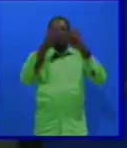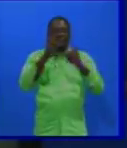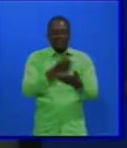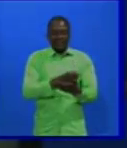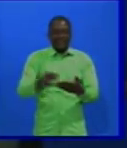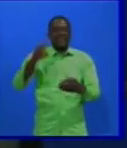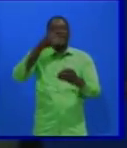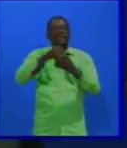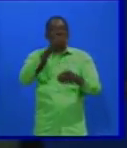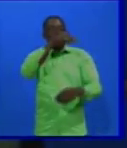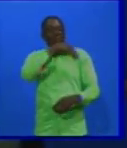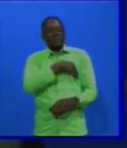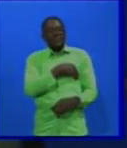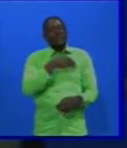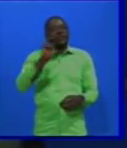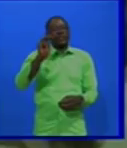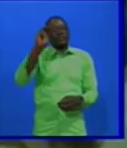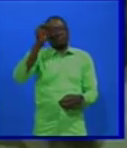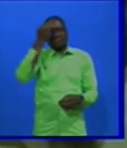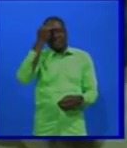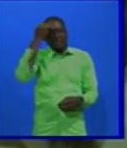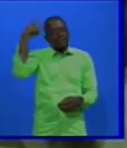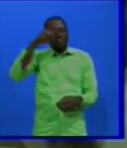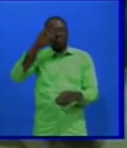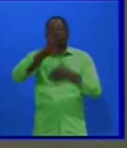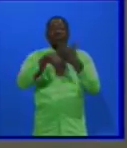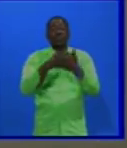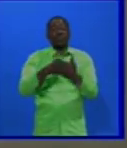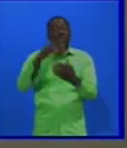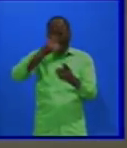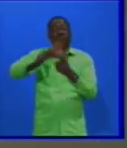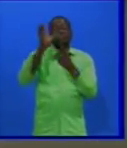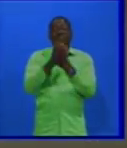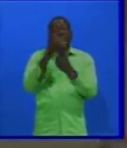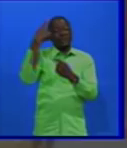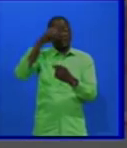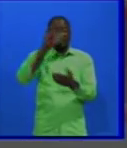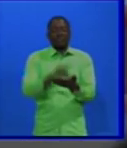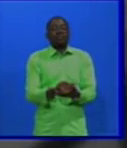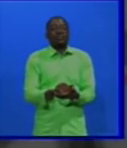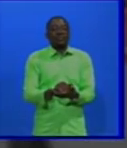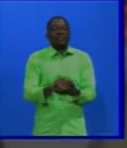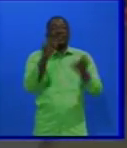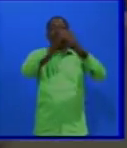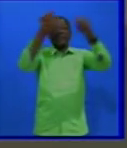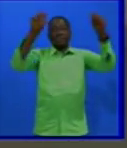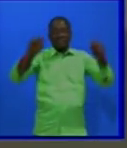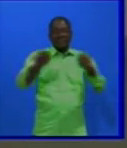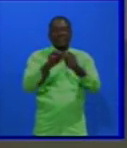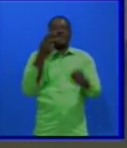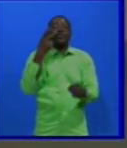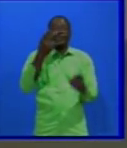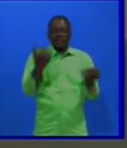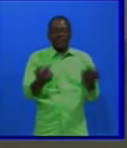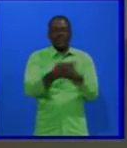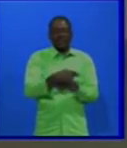du ministère de valoriser tous les pans du patrimoine culturel. À travers les tableaux qu'on a vus aujourd'hui, on comprend qu'on a